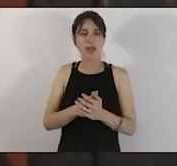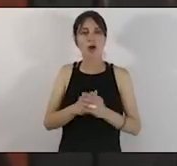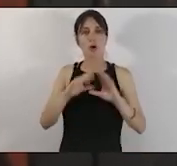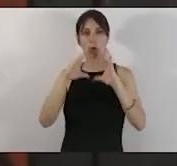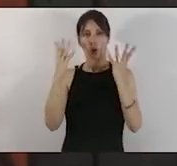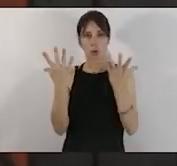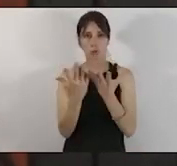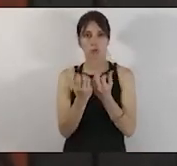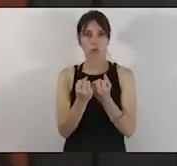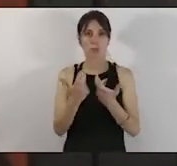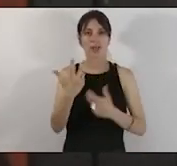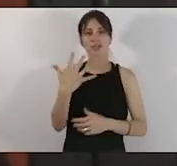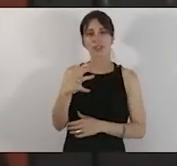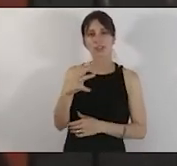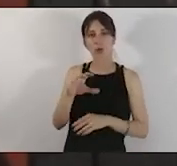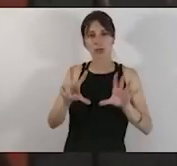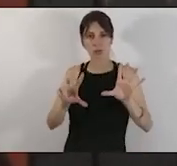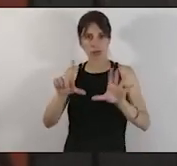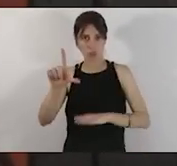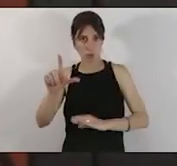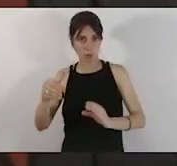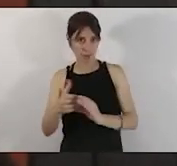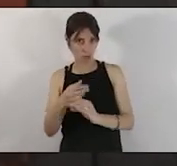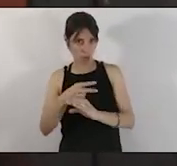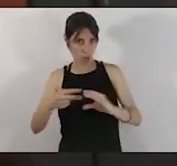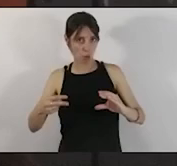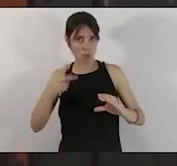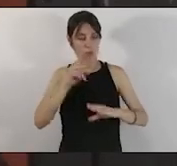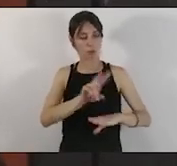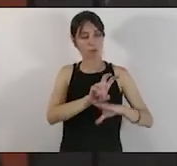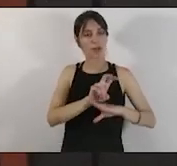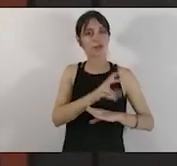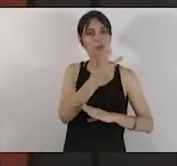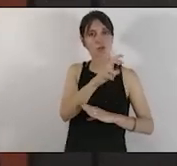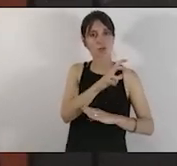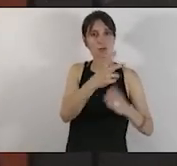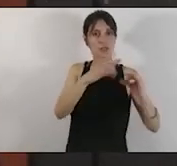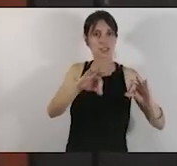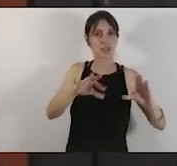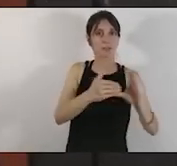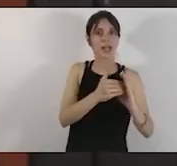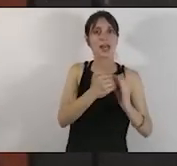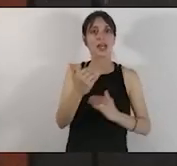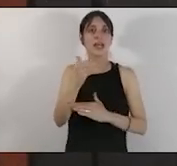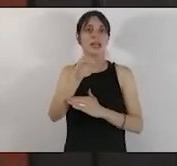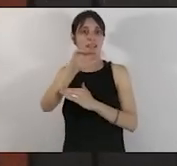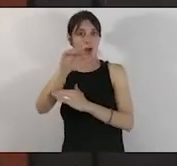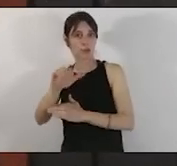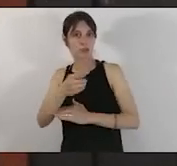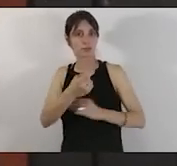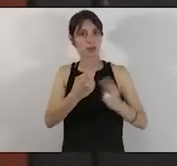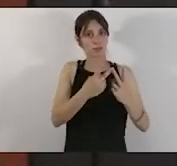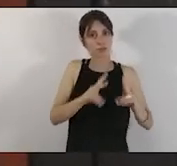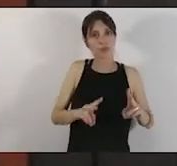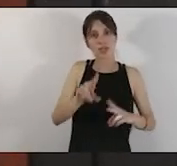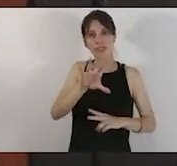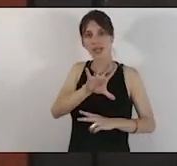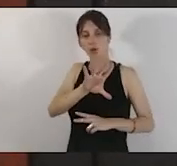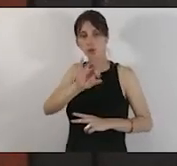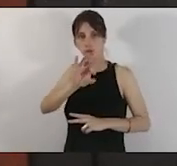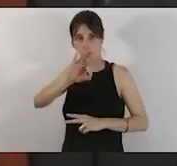à un montant de 582 000 euros. Pour un emprunt de 310 000, la garantie d'emprunt de la ville de Marseille sera à hauteur de